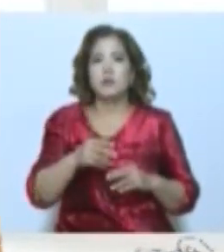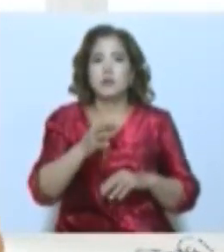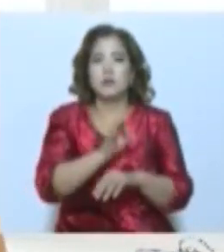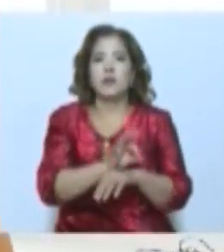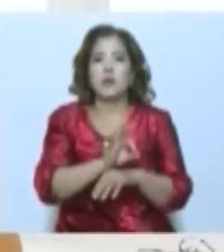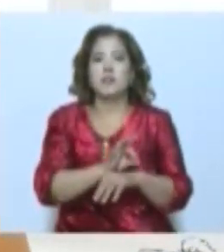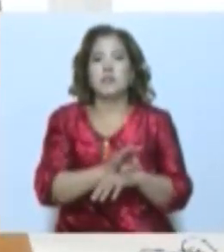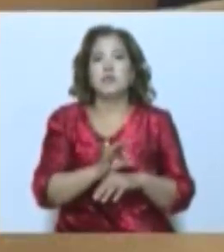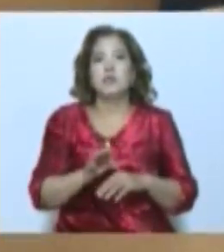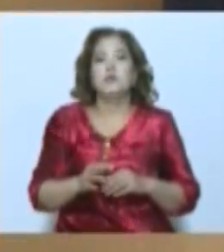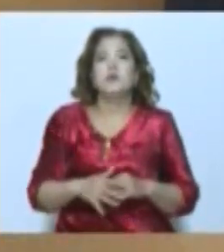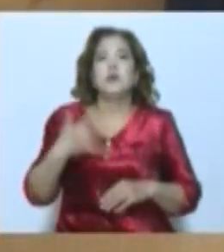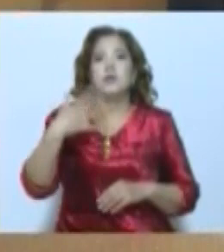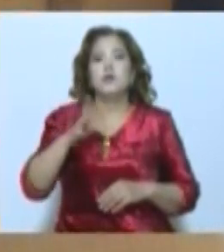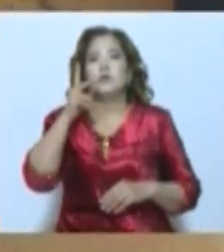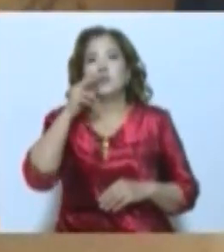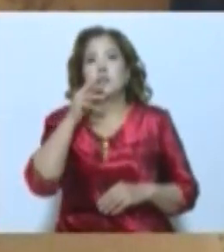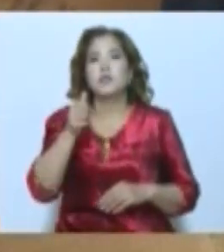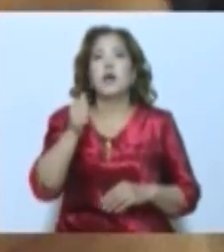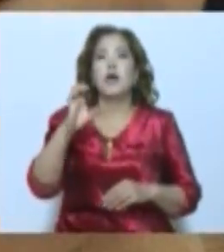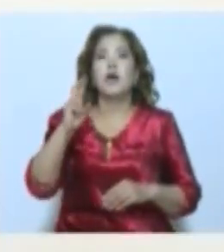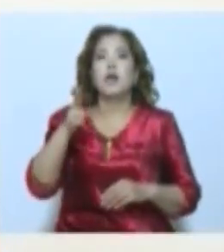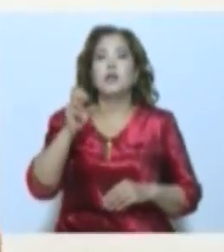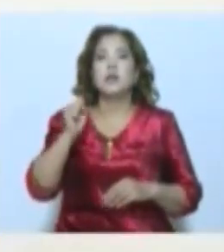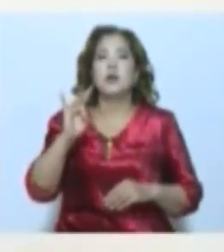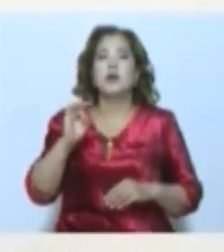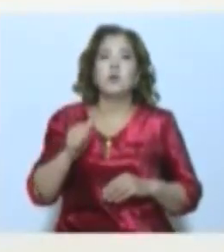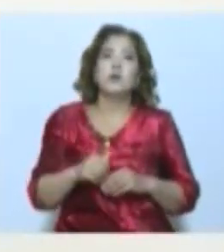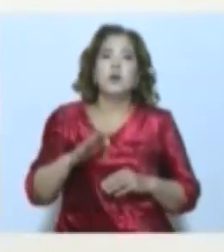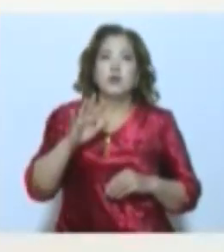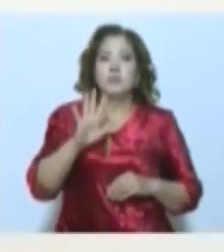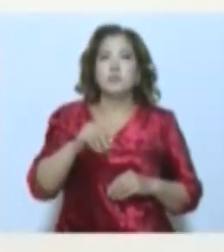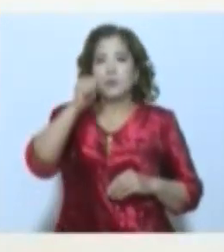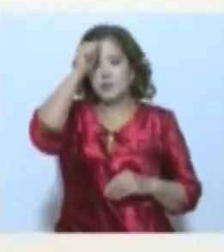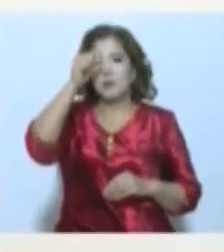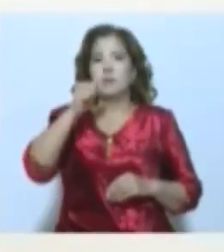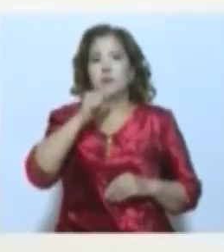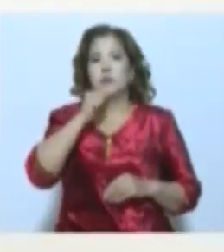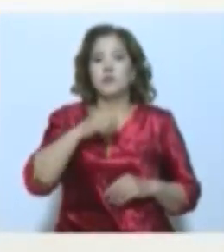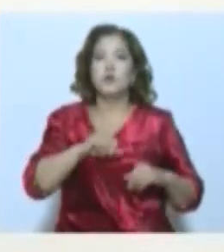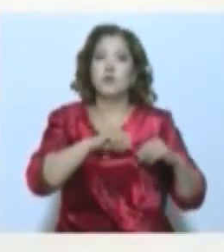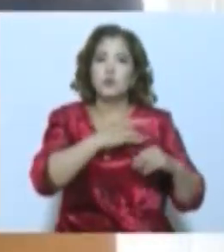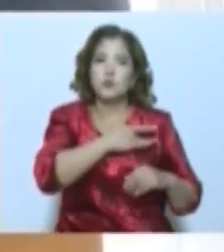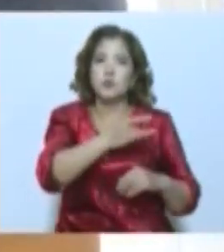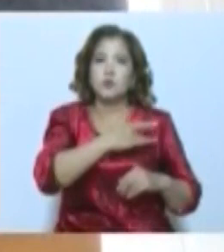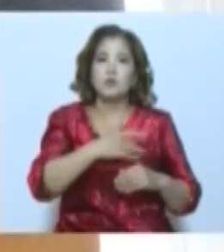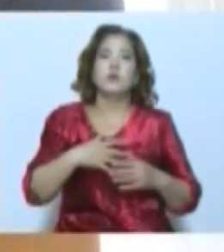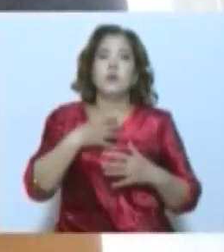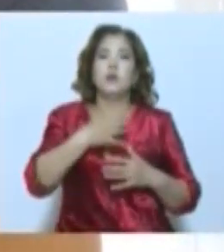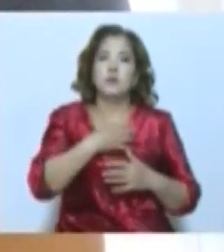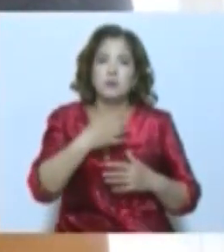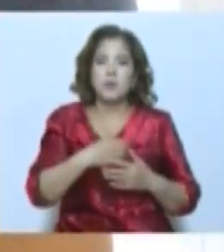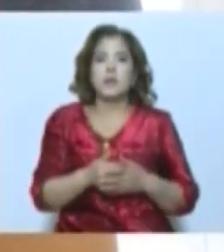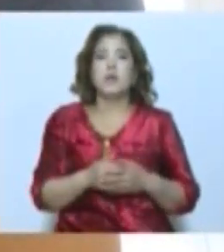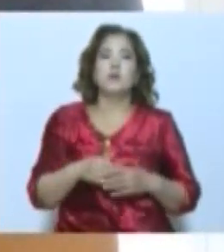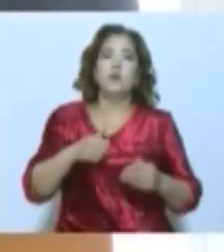Точно. Елу жастағы Асқар Бекмағамбетовты 5 ай бойы жөтел, кеудедегі ауырсыну, ентігу белгілері мазалаған. Бұған дейін денсаулығында